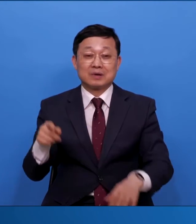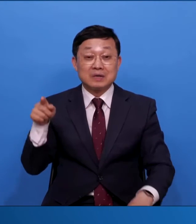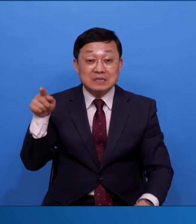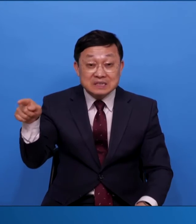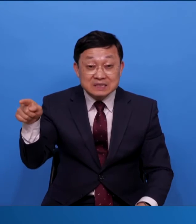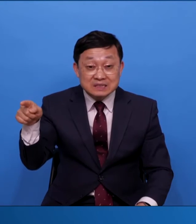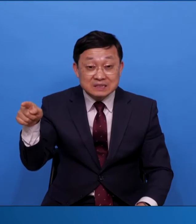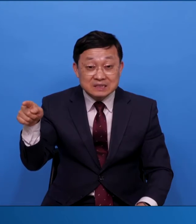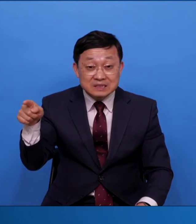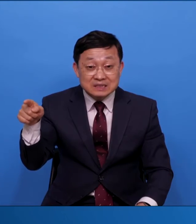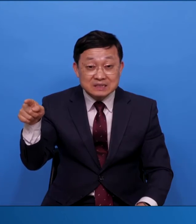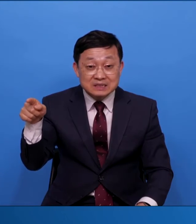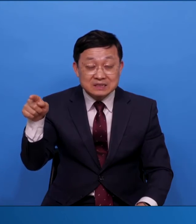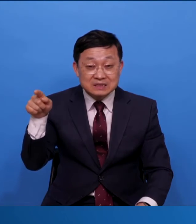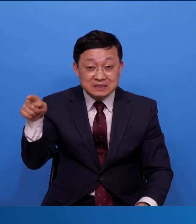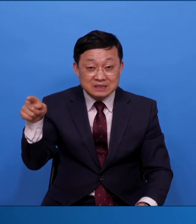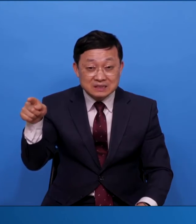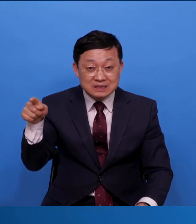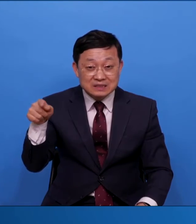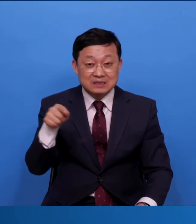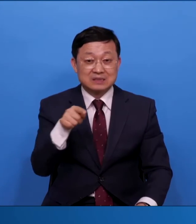스님이 제 말 여기에서 찔린 거예요.